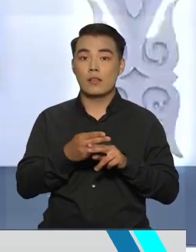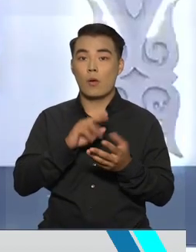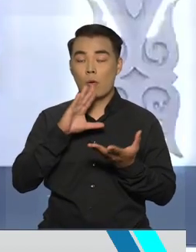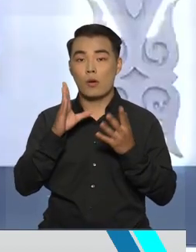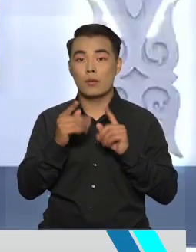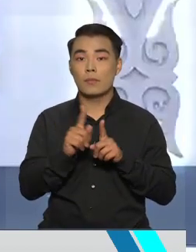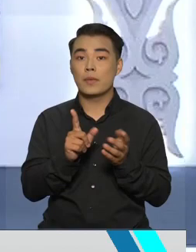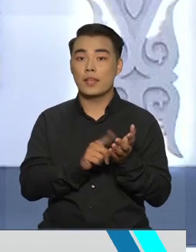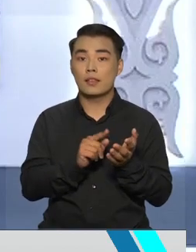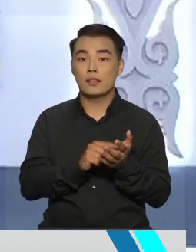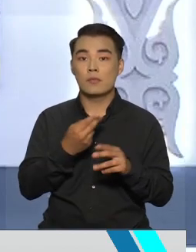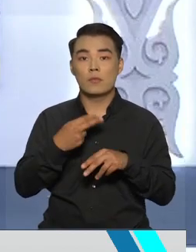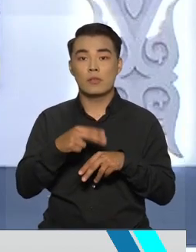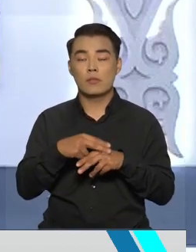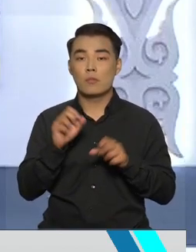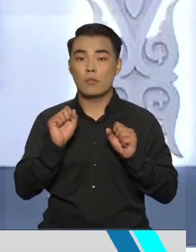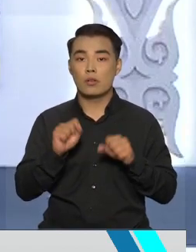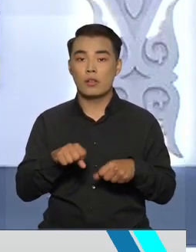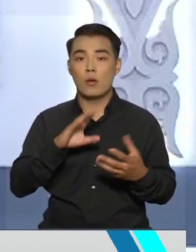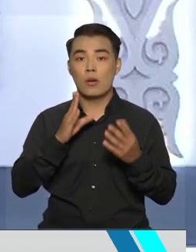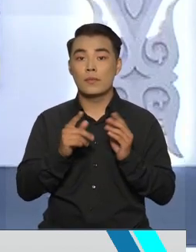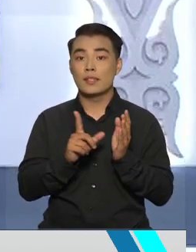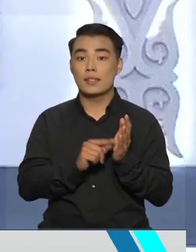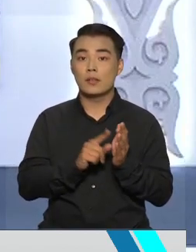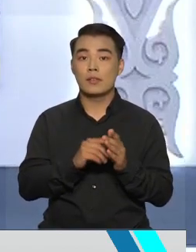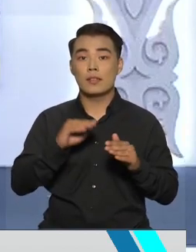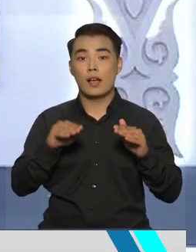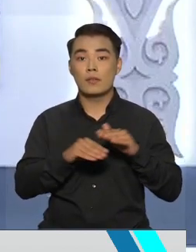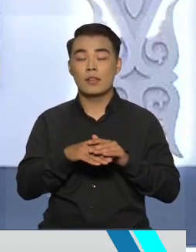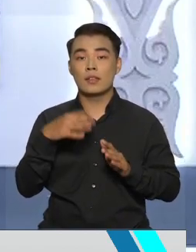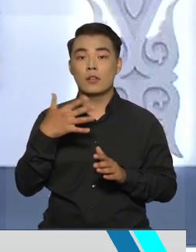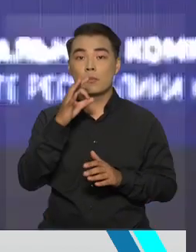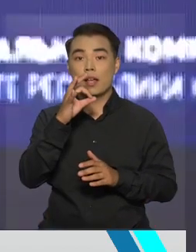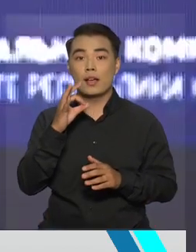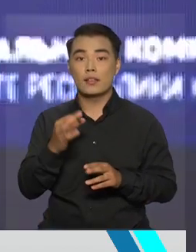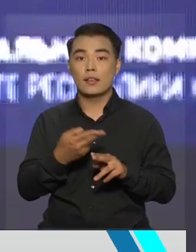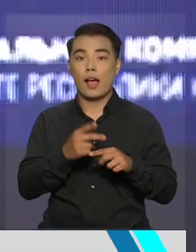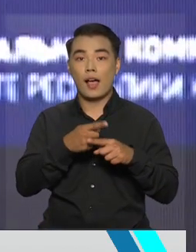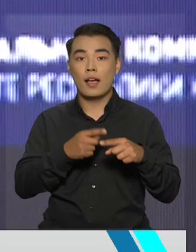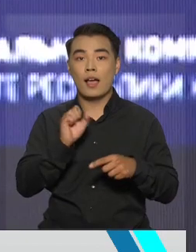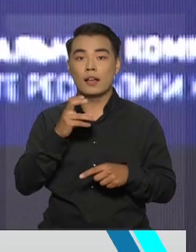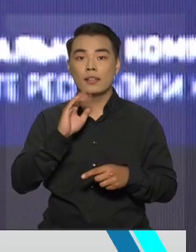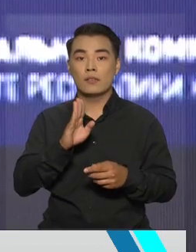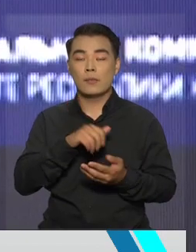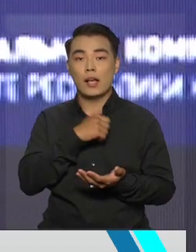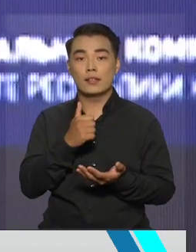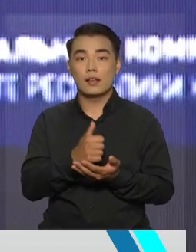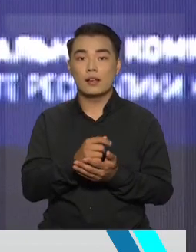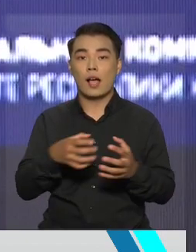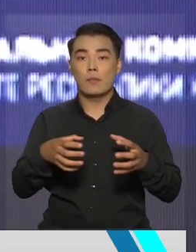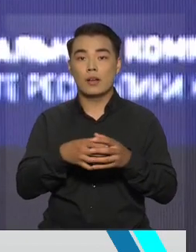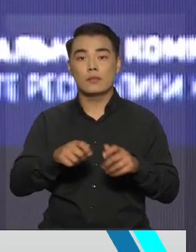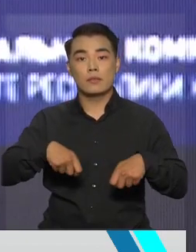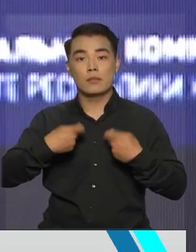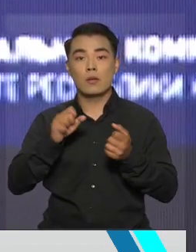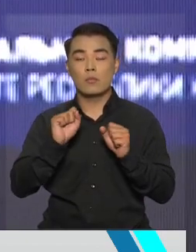және тұрғын үй сатып алуға жұмсай алады. Салымшылардың зейнетақы жинағының 50%-дан аспайтын бөлігін активтерді басқару компаниясына бере алады